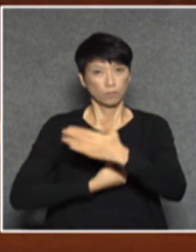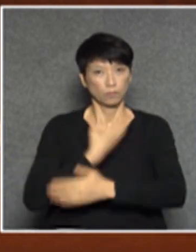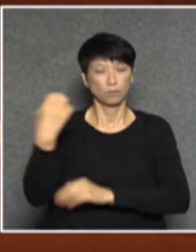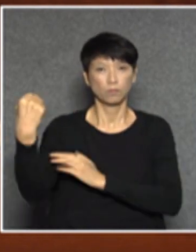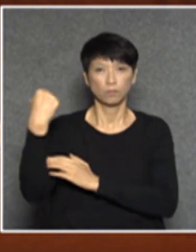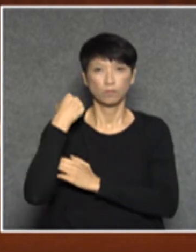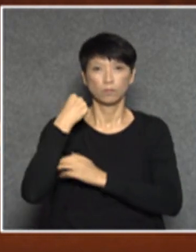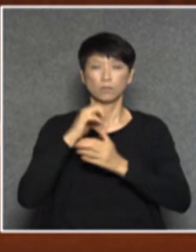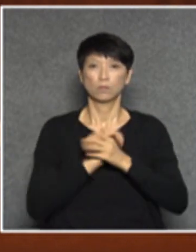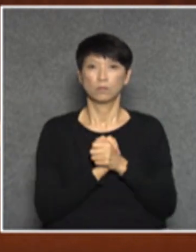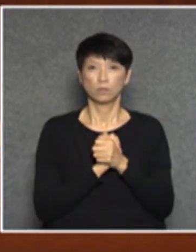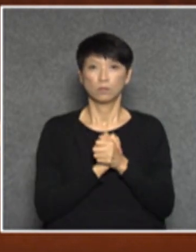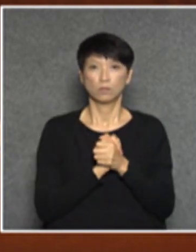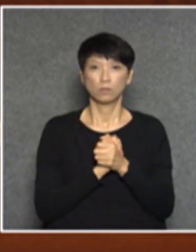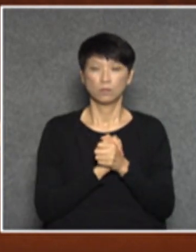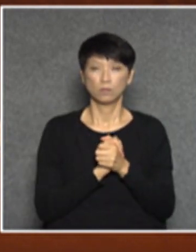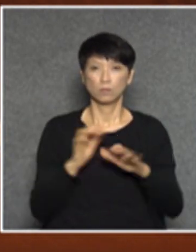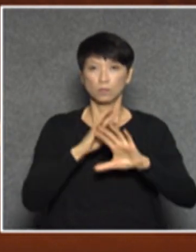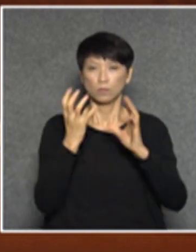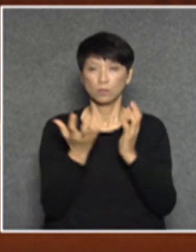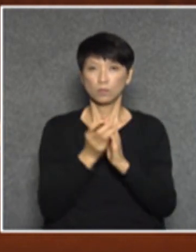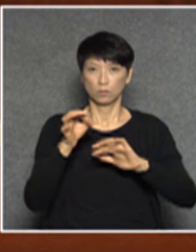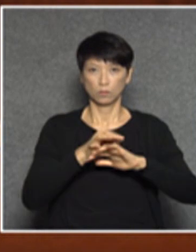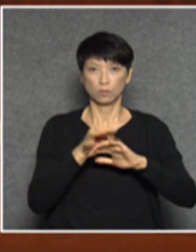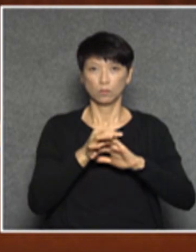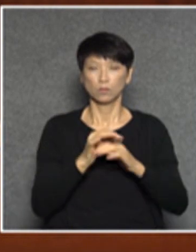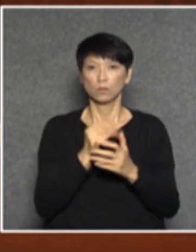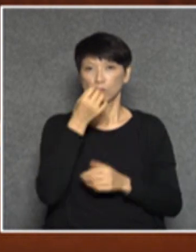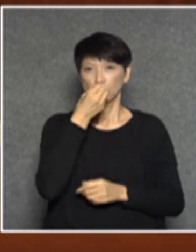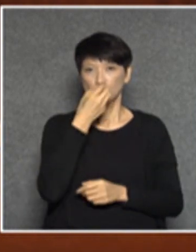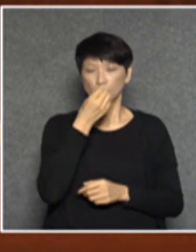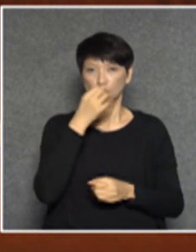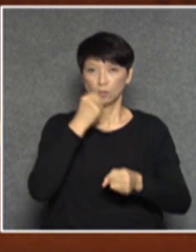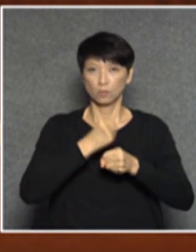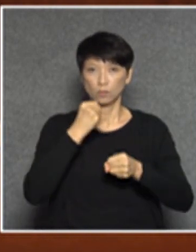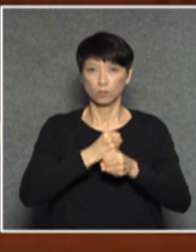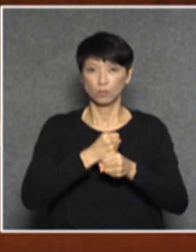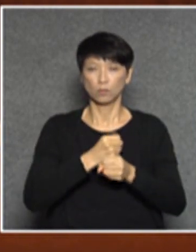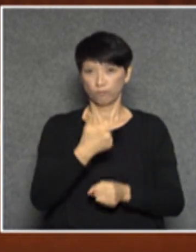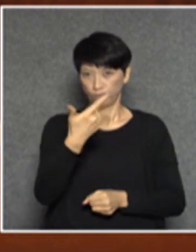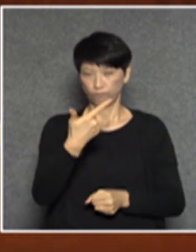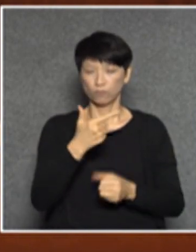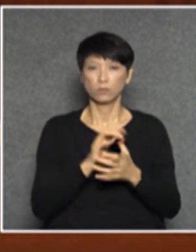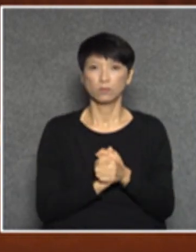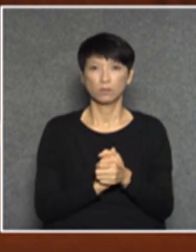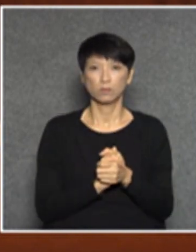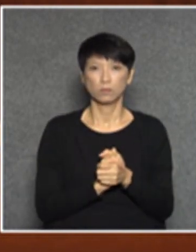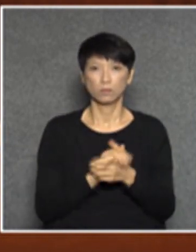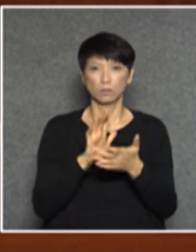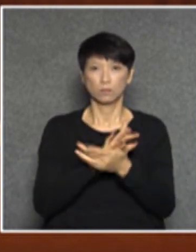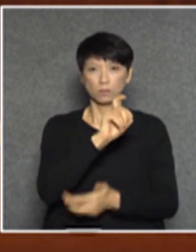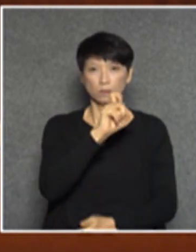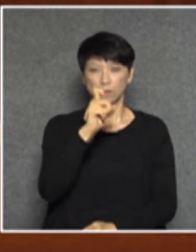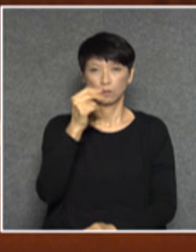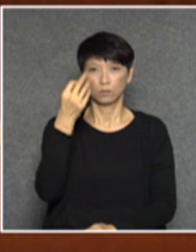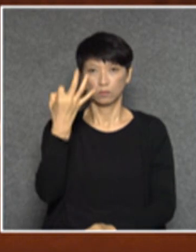個金融市場金融系統方面咧，香港做嘅可以做嘅事情確實係相當多，都唔係淨話1993年青島啤酒第一